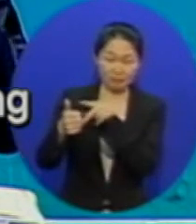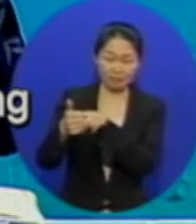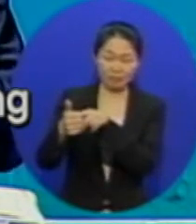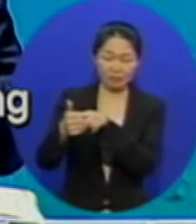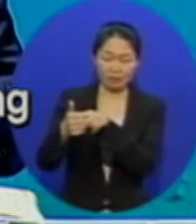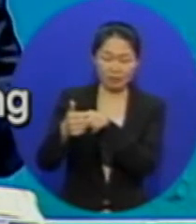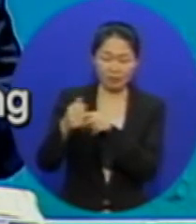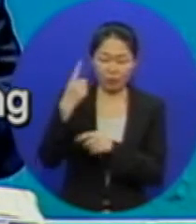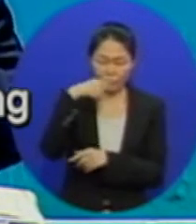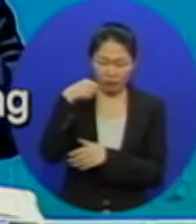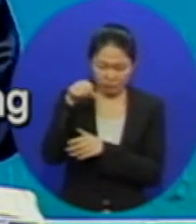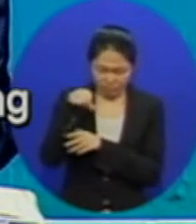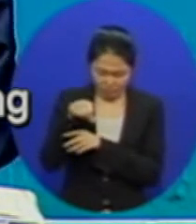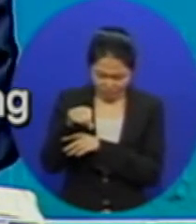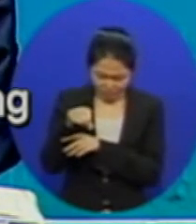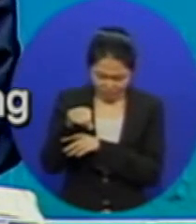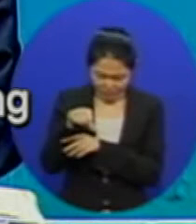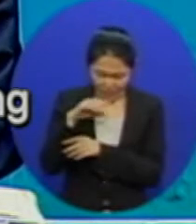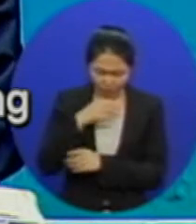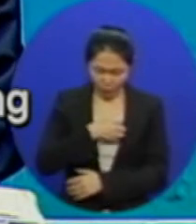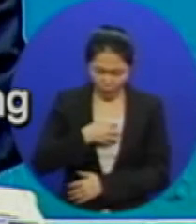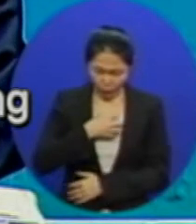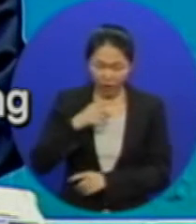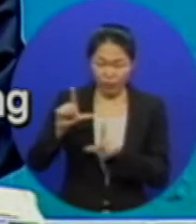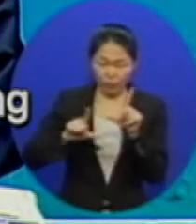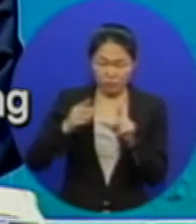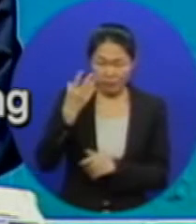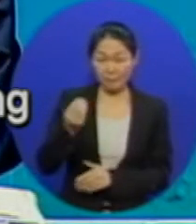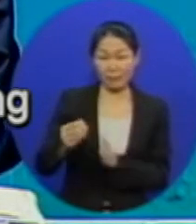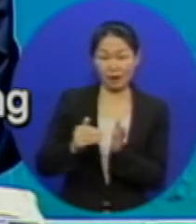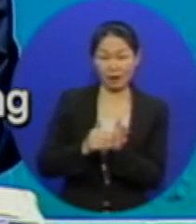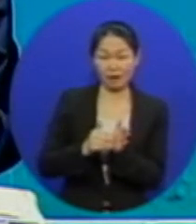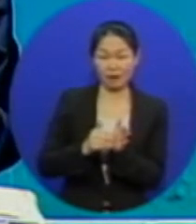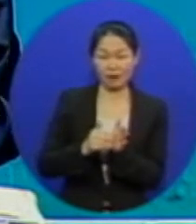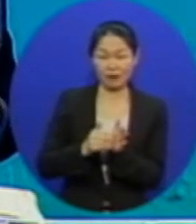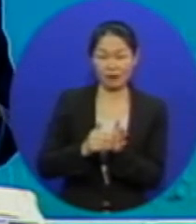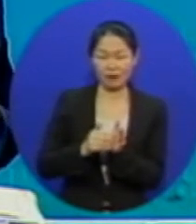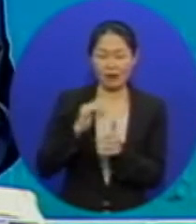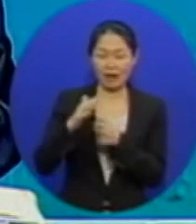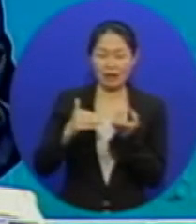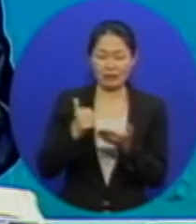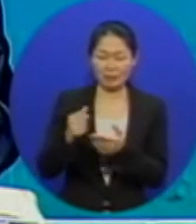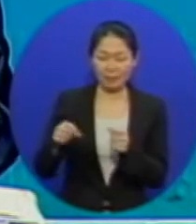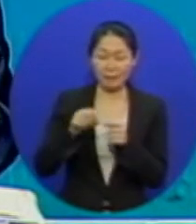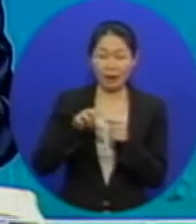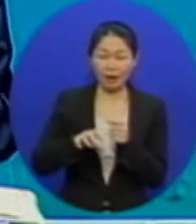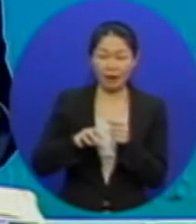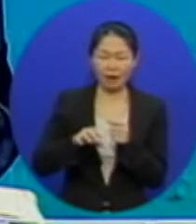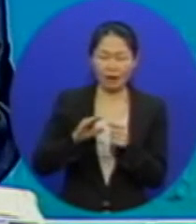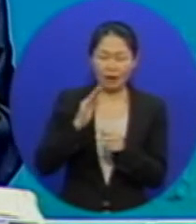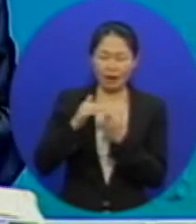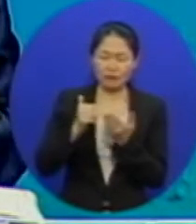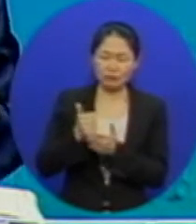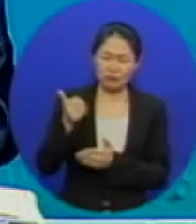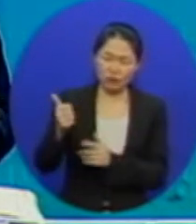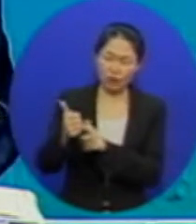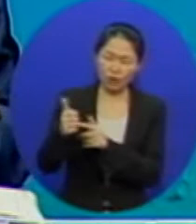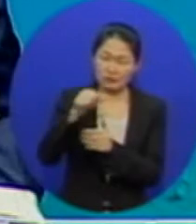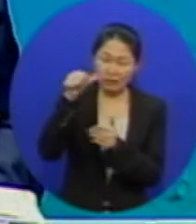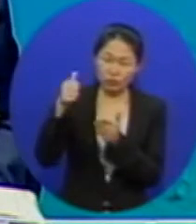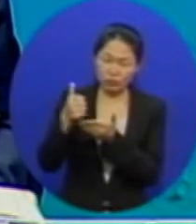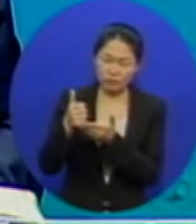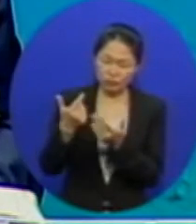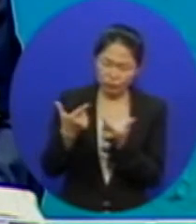정말 고기를 북 쑥 이고 너무너무 괴로워하는 것을 봤습니다 하나님 앞에 하나님 저 장면이 만해도 동일한